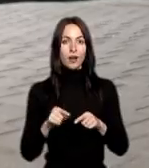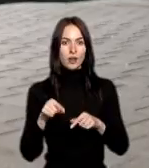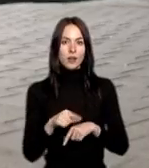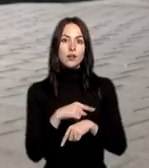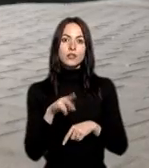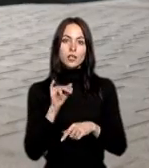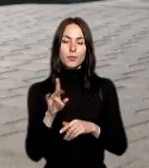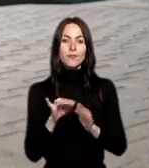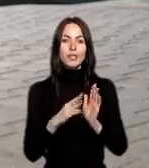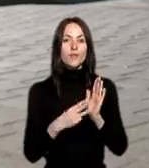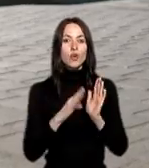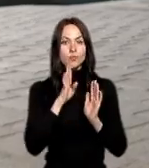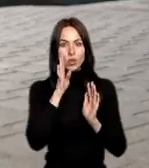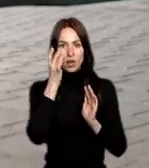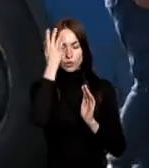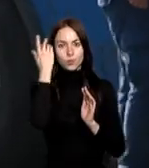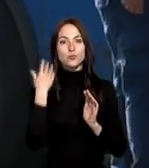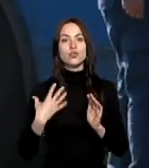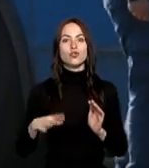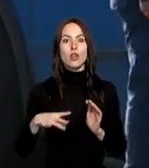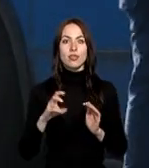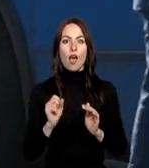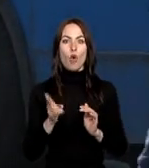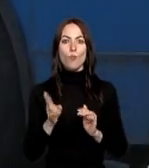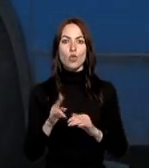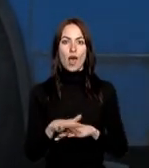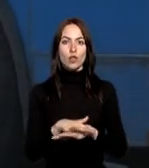від 8 ранку чекають на комунальному ринку.